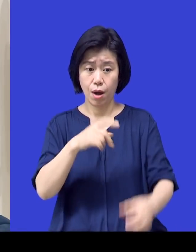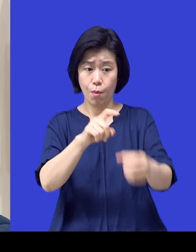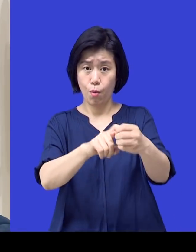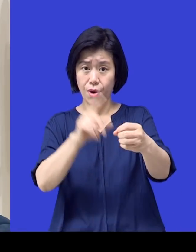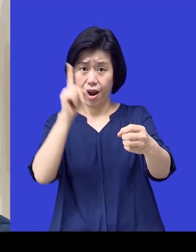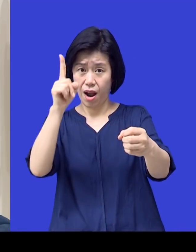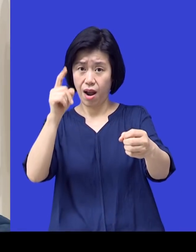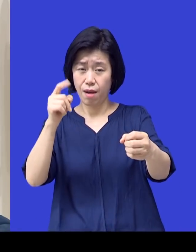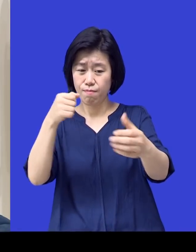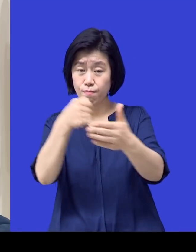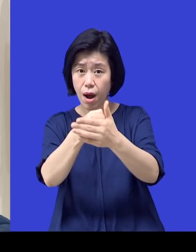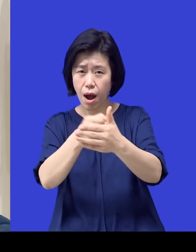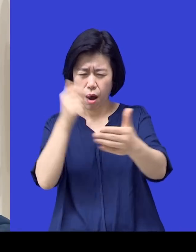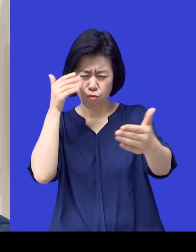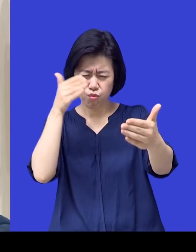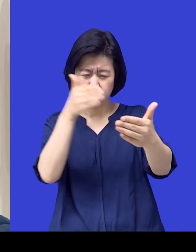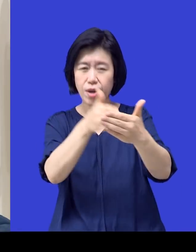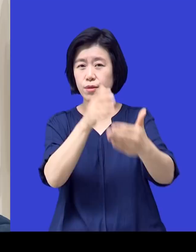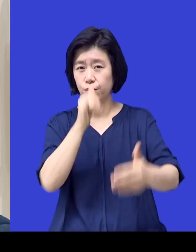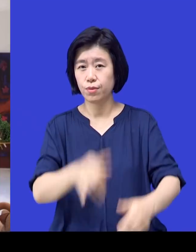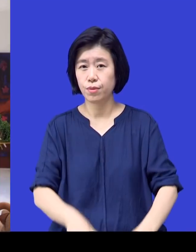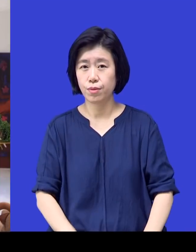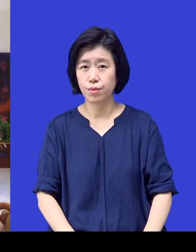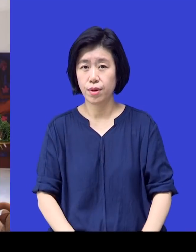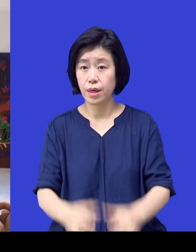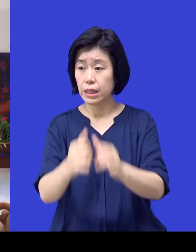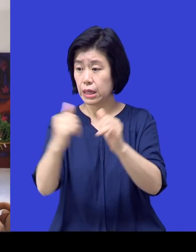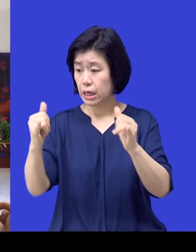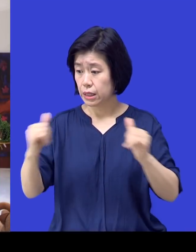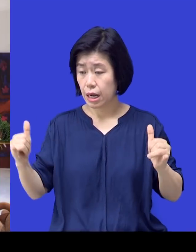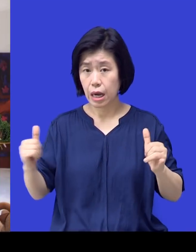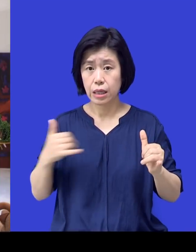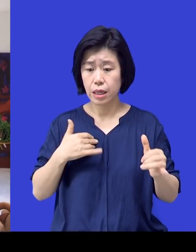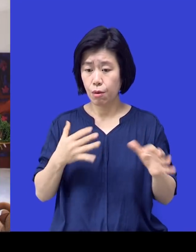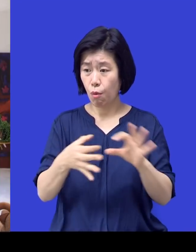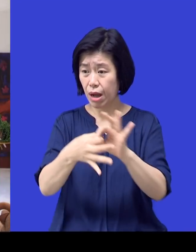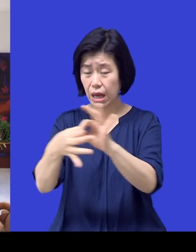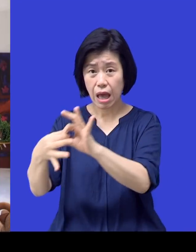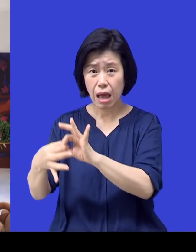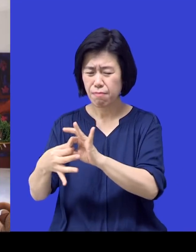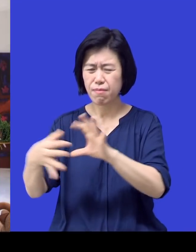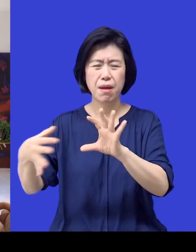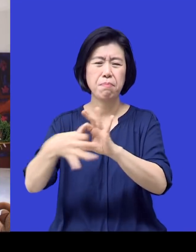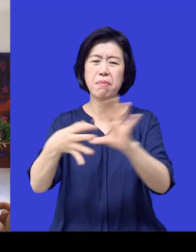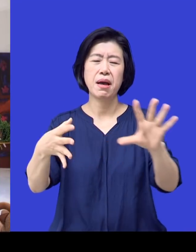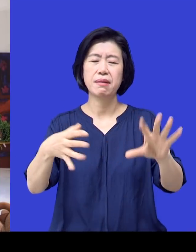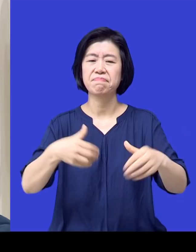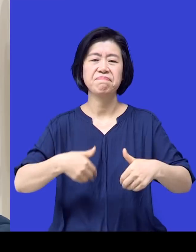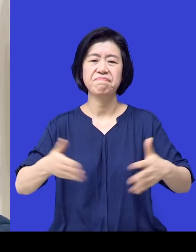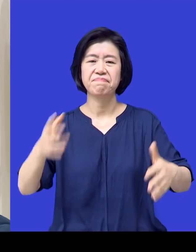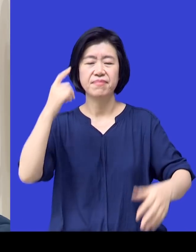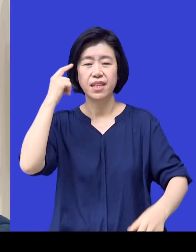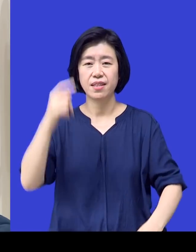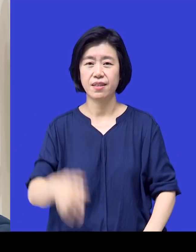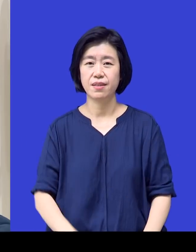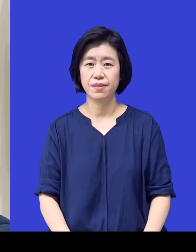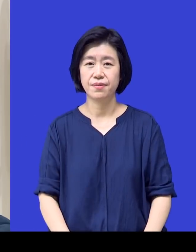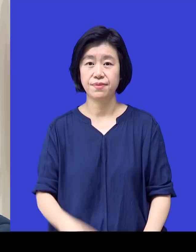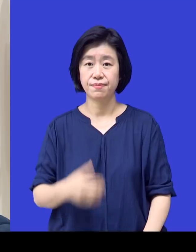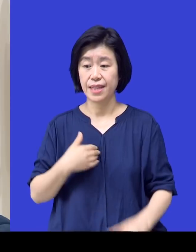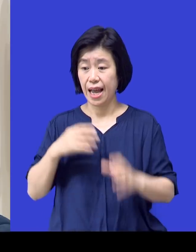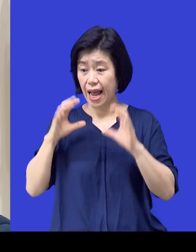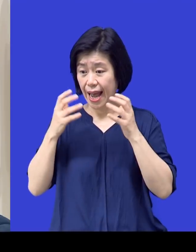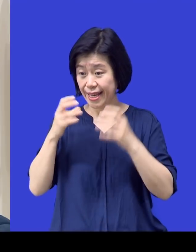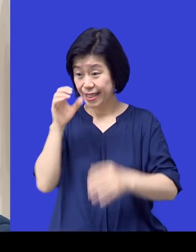중심이었기 때문에 사람과의 관계는 별로 중요하게 생각 안 했고요. 예. 애들이 예를 들어서 애들을 좋아하는